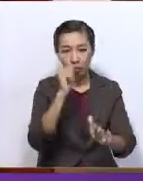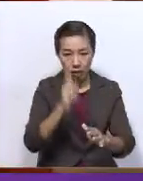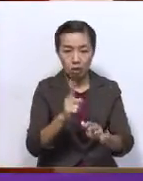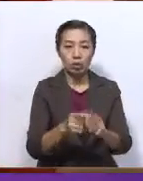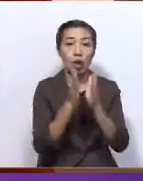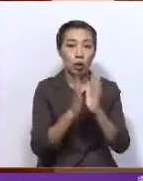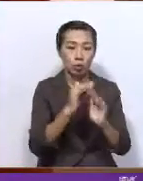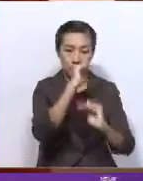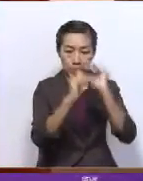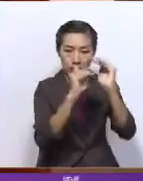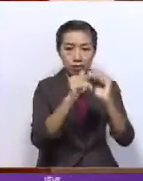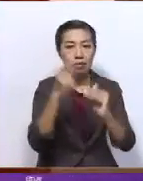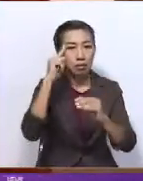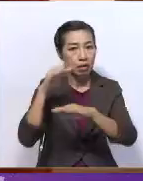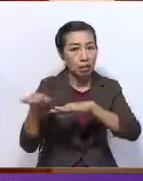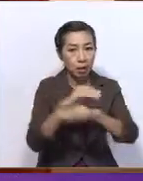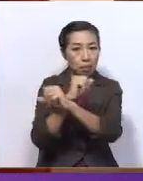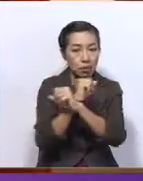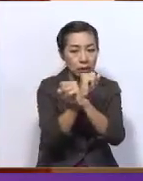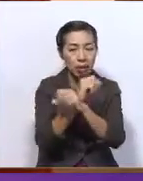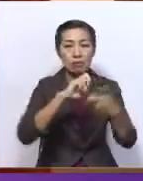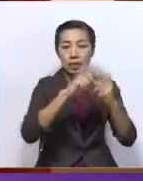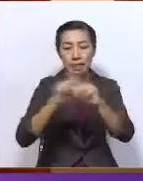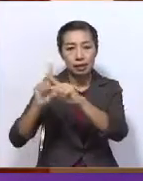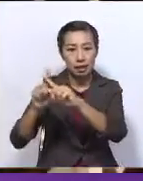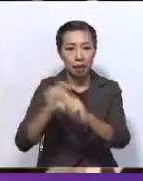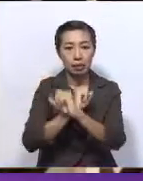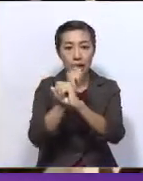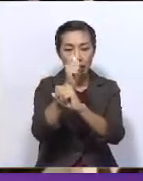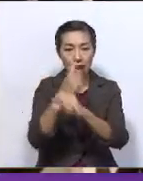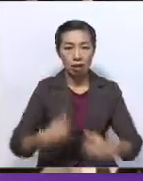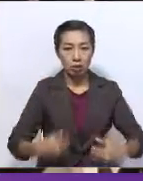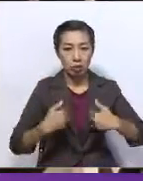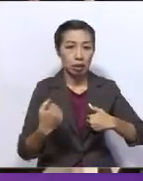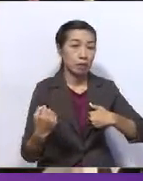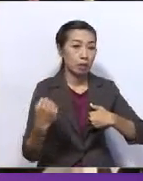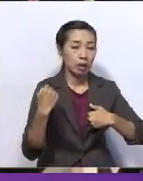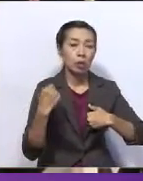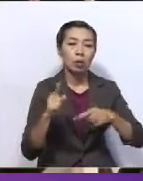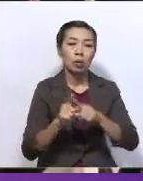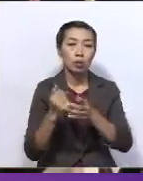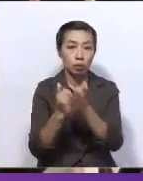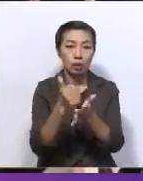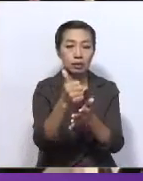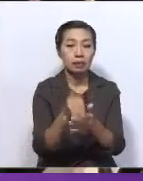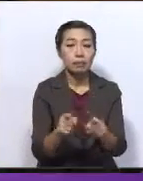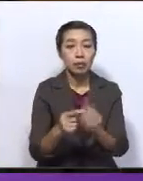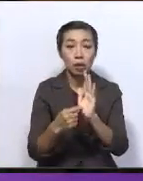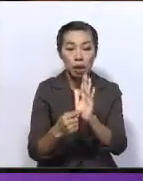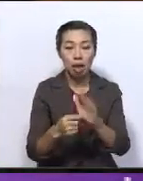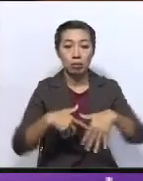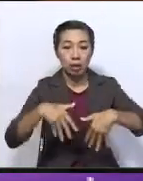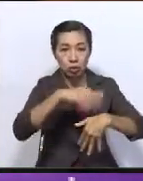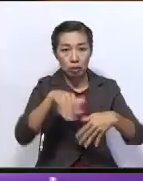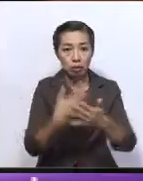ารถรับมือกับภัยคุกคามและภัยพิบัติได้ทุกรูปแบบสร้างความมั่นคงในชีวิตให้กับพี่น้องประชาชนค่ะเช่นสร้างราย